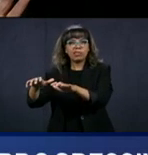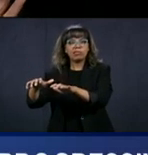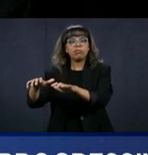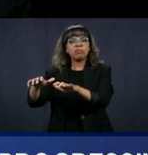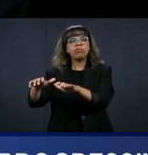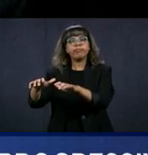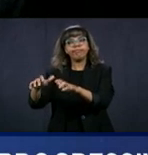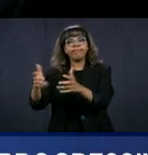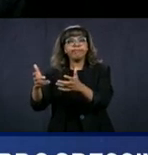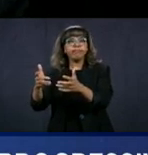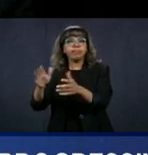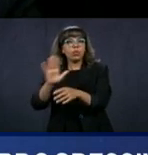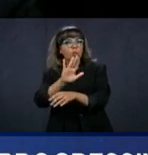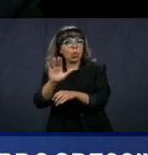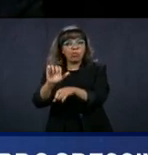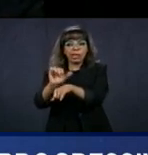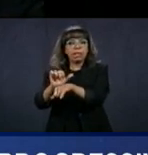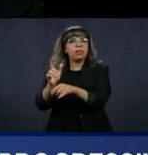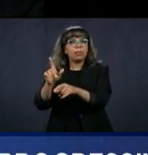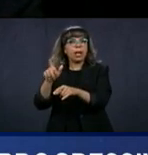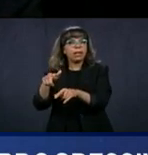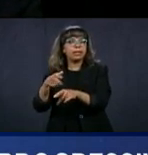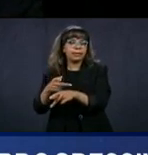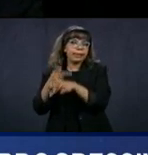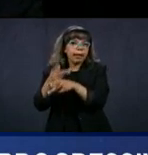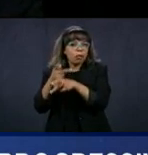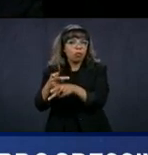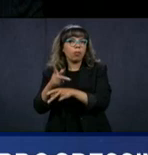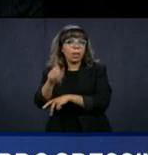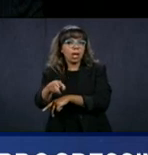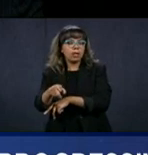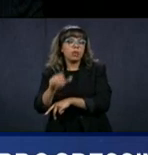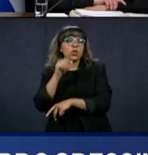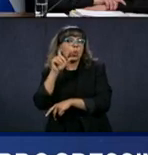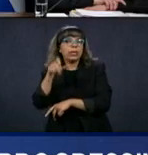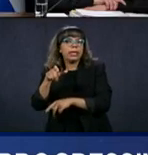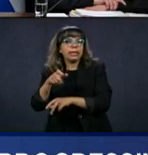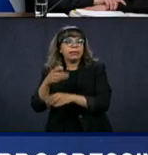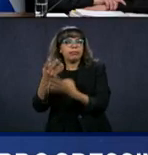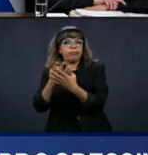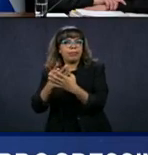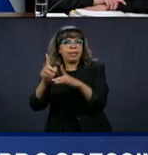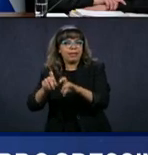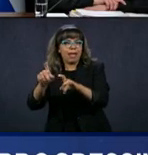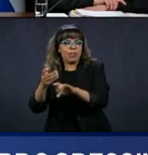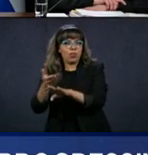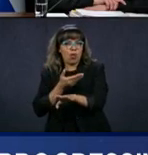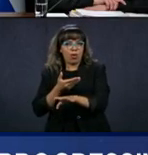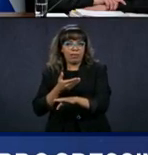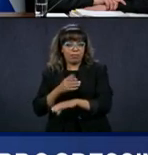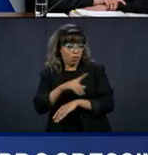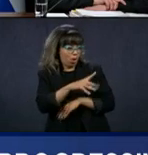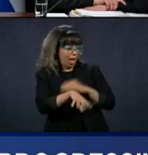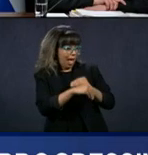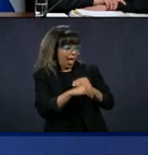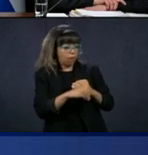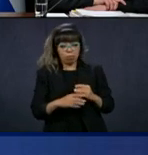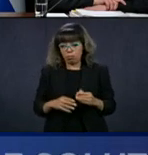Alors, je ne sais pas si cela répond à votre question ou si Dr Aouda veut compléter ma réponse. Oui, c'est